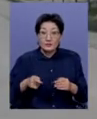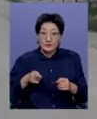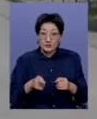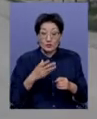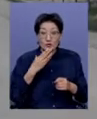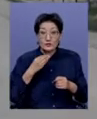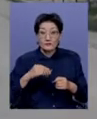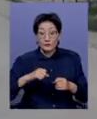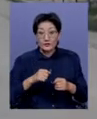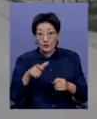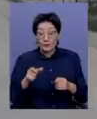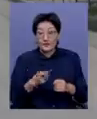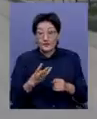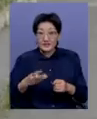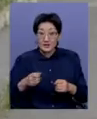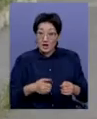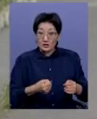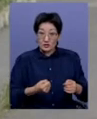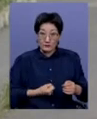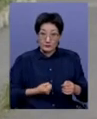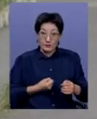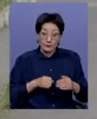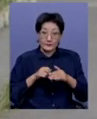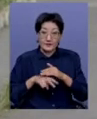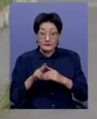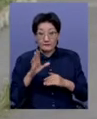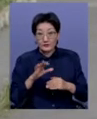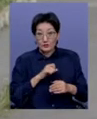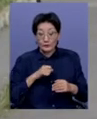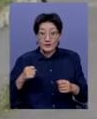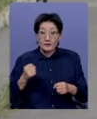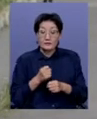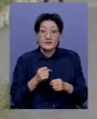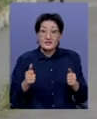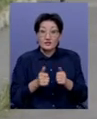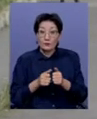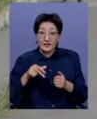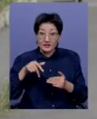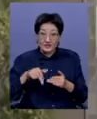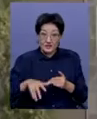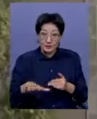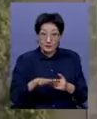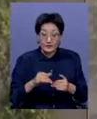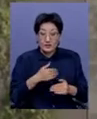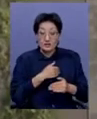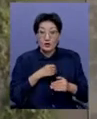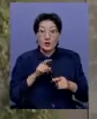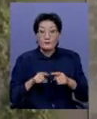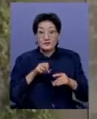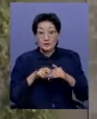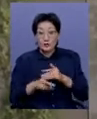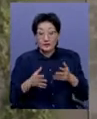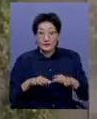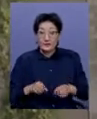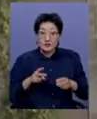своему собутыльнику несколько ударов в живот. А выбежав из квартиры, столкнулся с соседом на лестничной площадке и, желая быстрее скрыться с